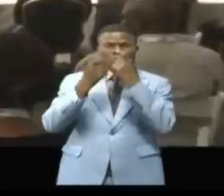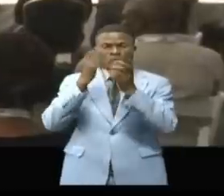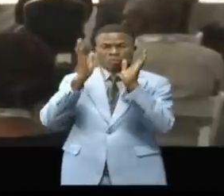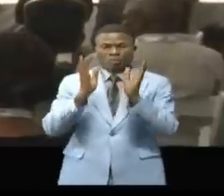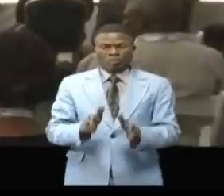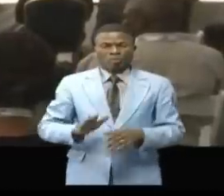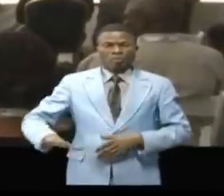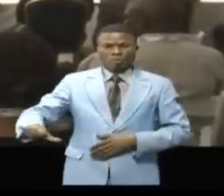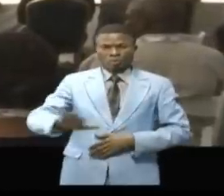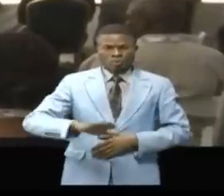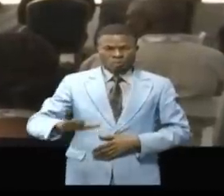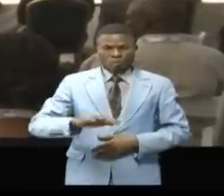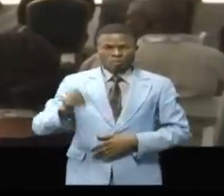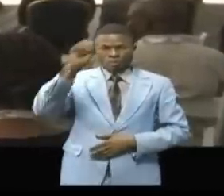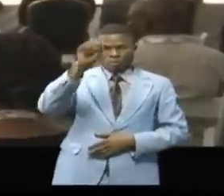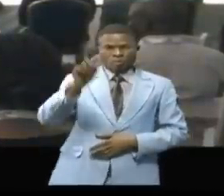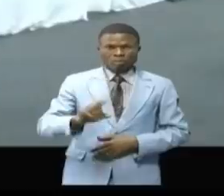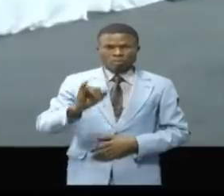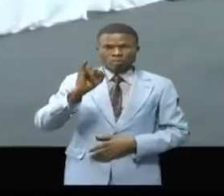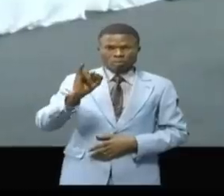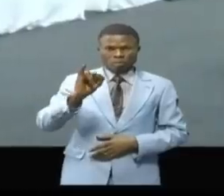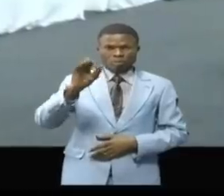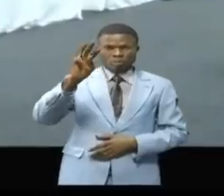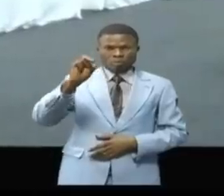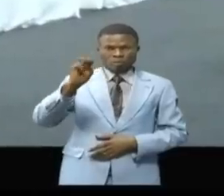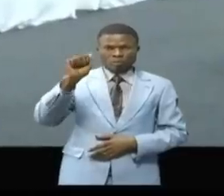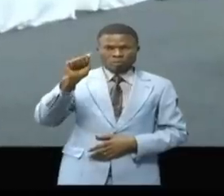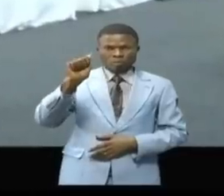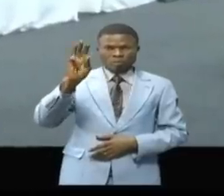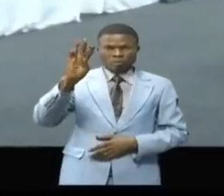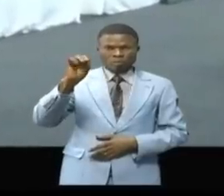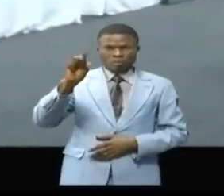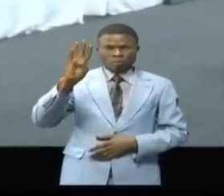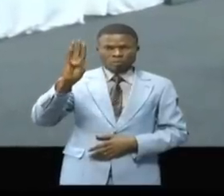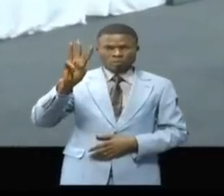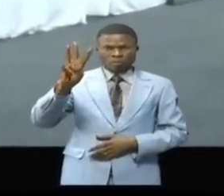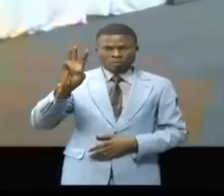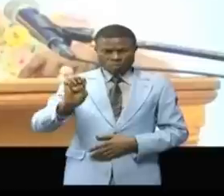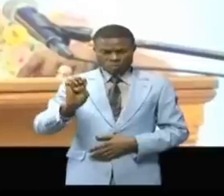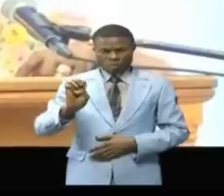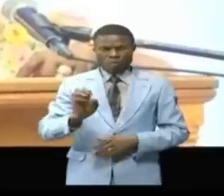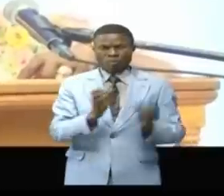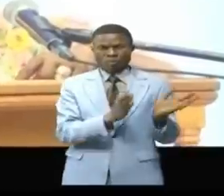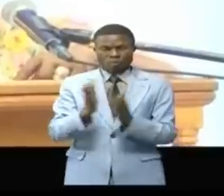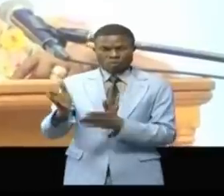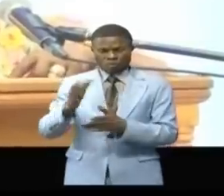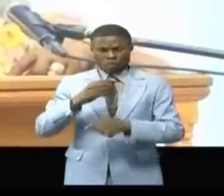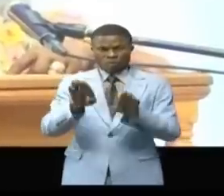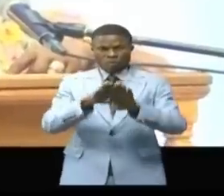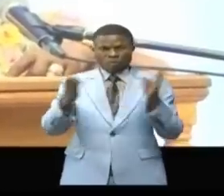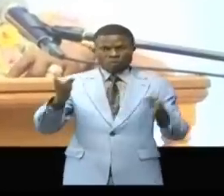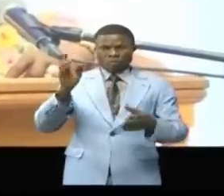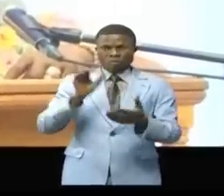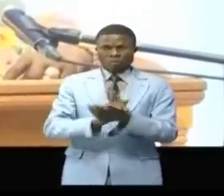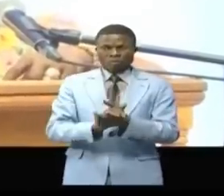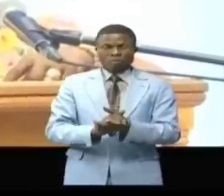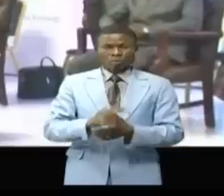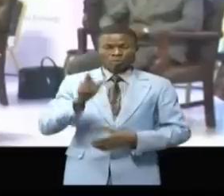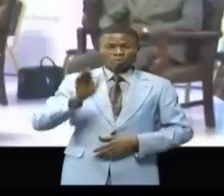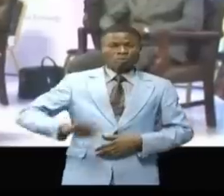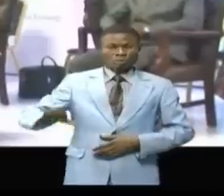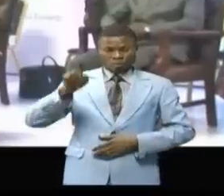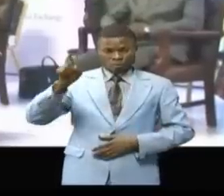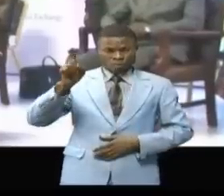réuni différents experts du tourisme, des décideurs et hommes d'affaires venus de partout. Ouverte par la première dame du Zimbabwe,